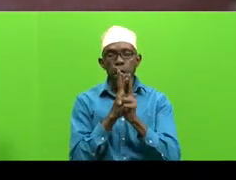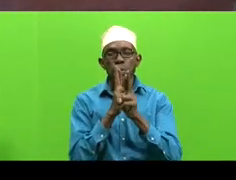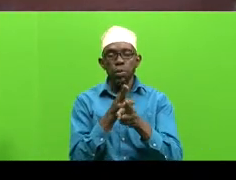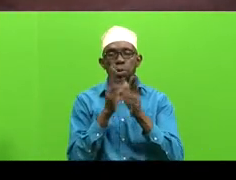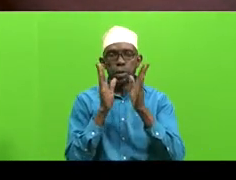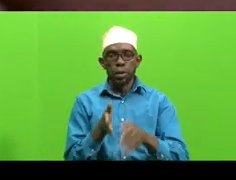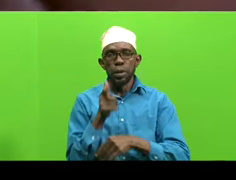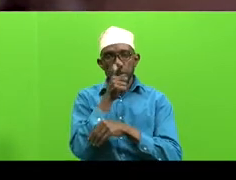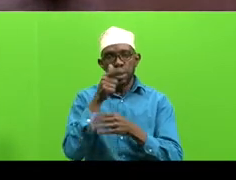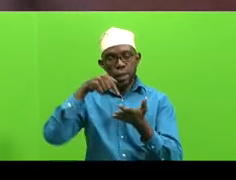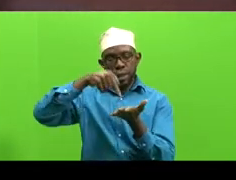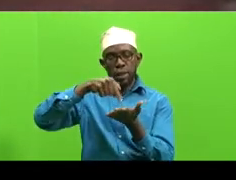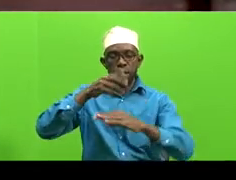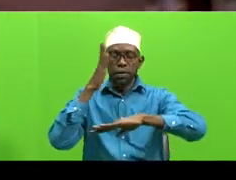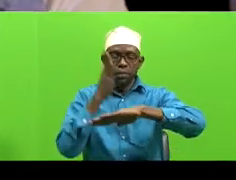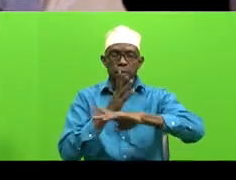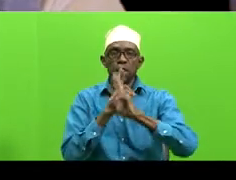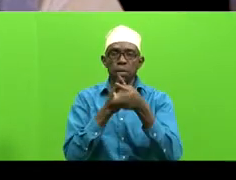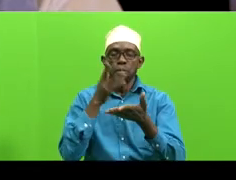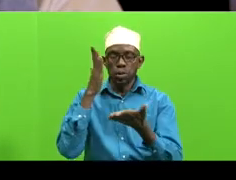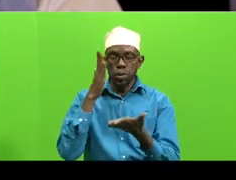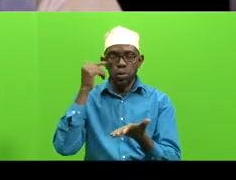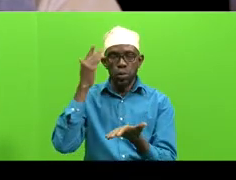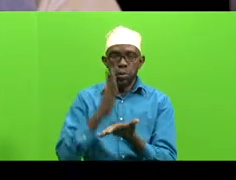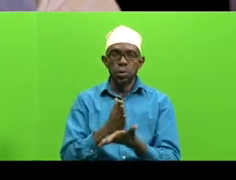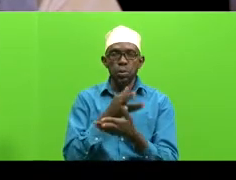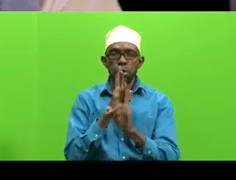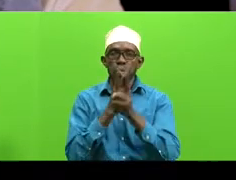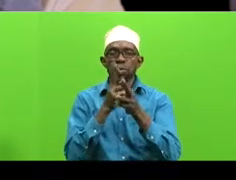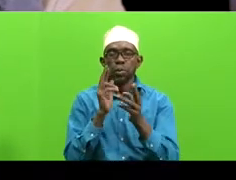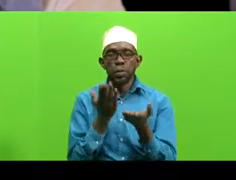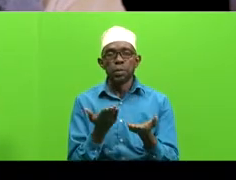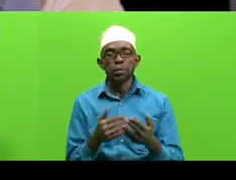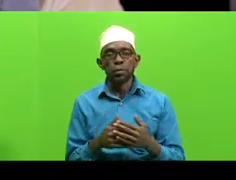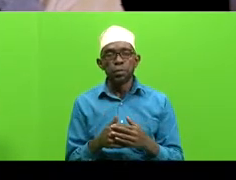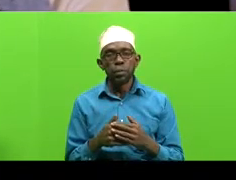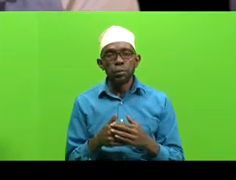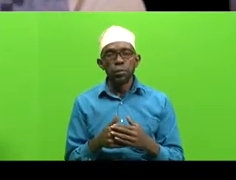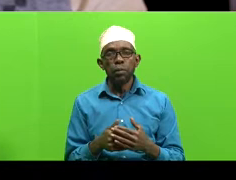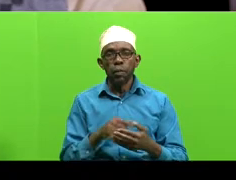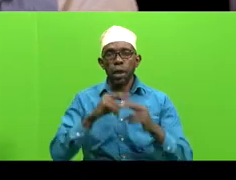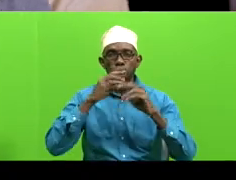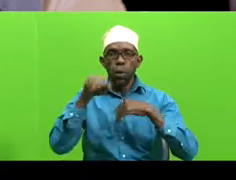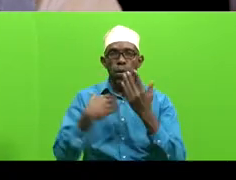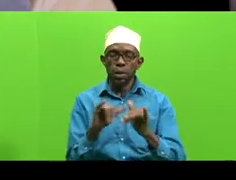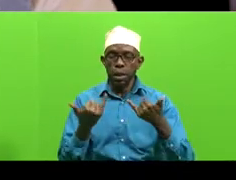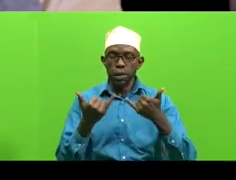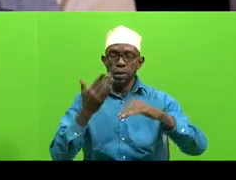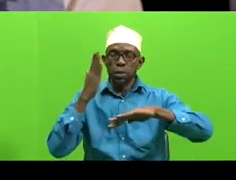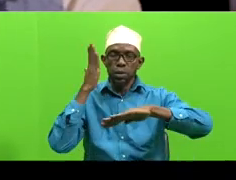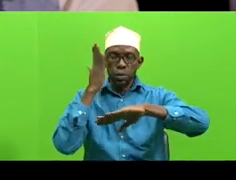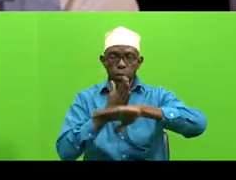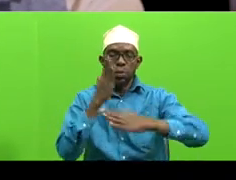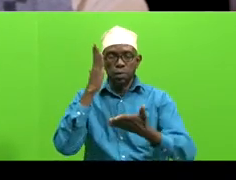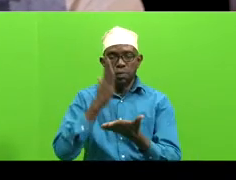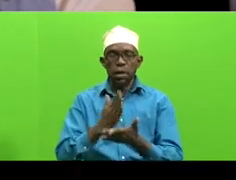kuweza kujua hii ni fake news na hii this is real news. Yani zile habari gushi na zile habari sahihi